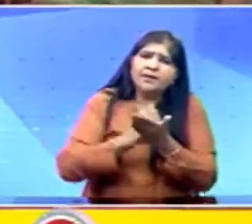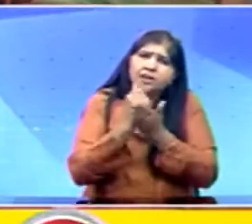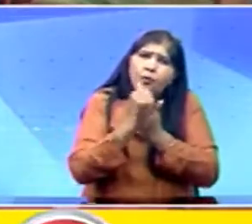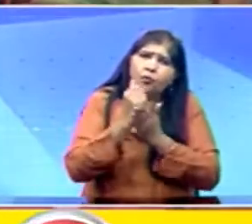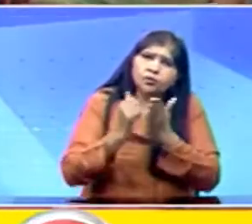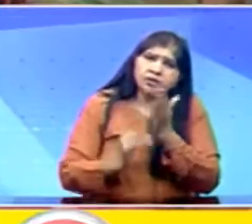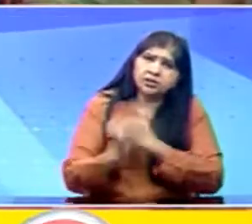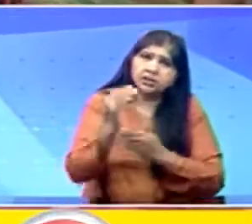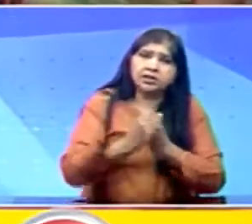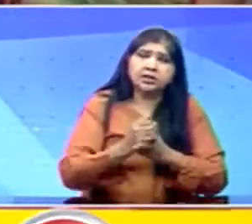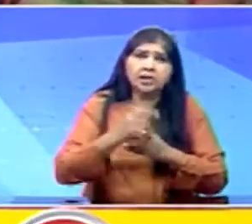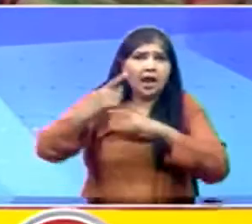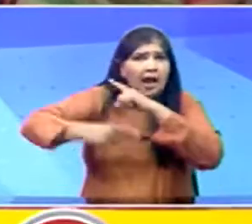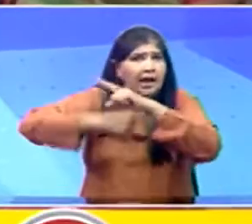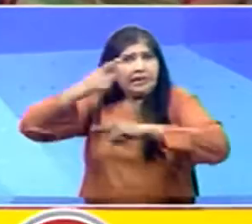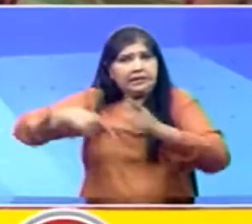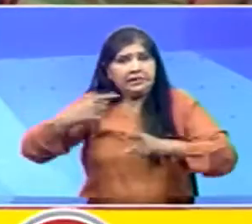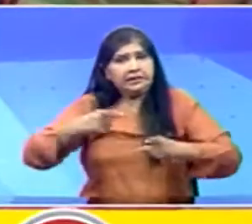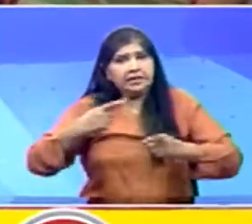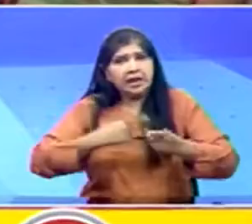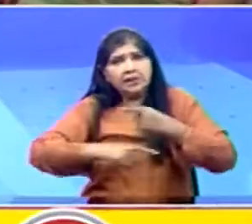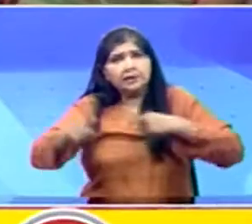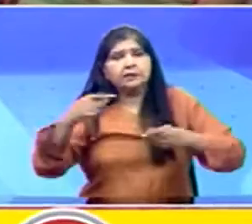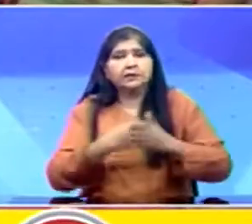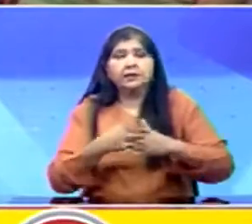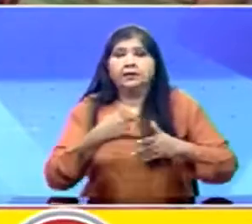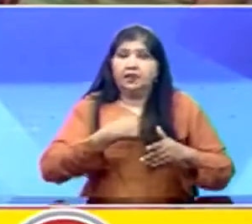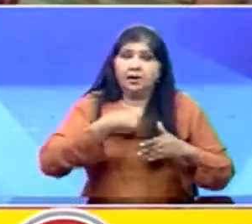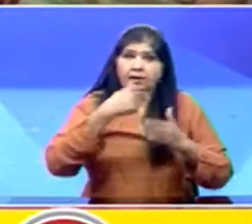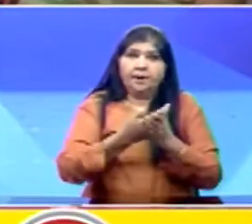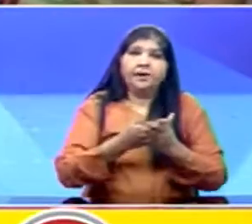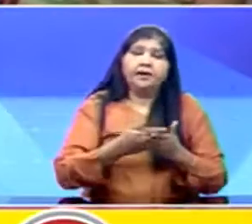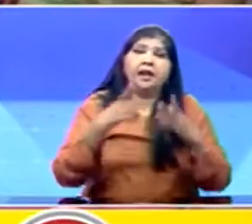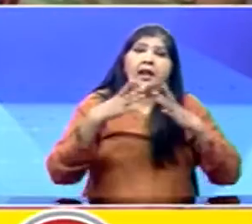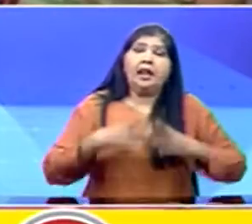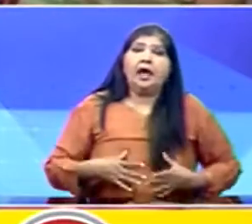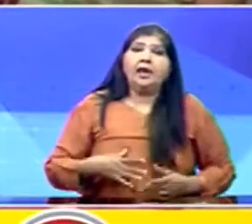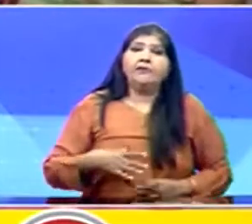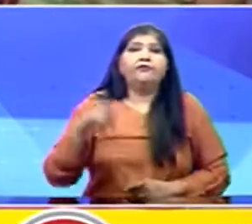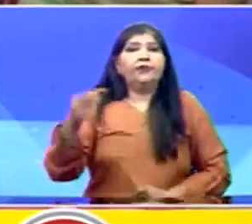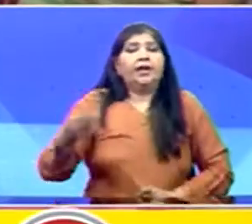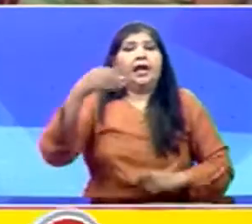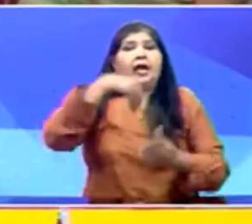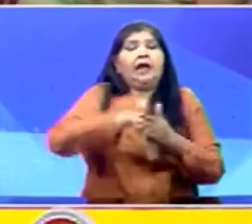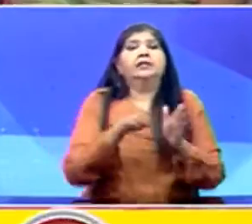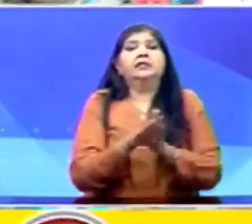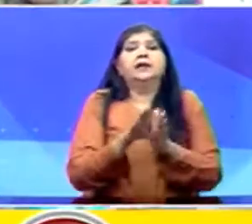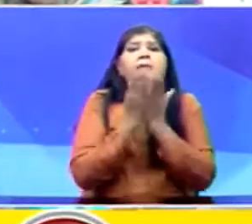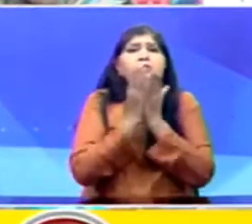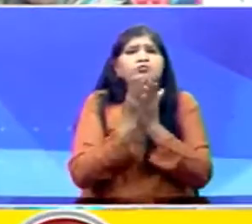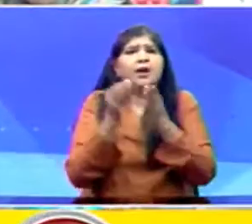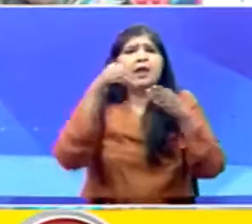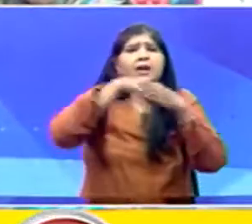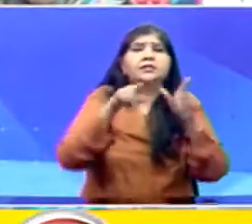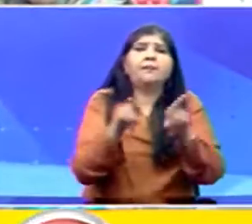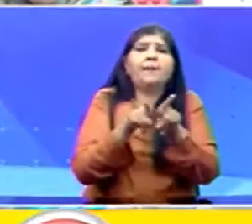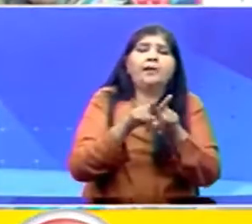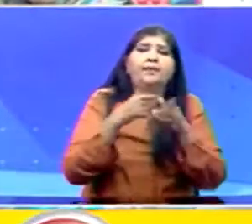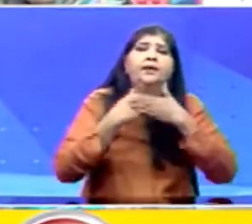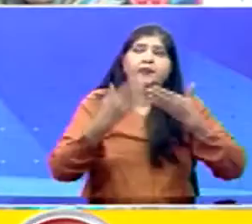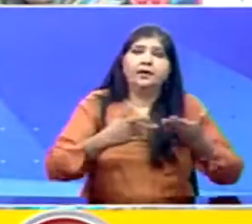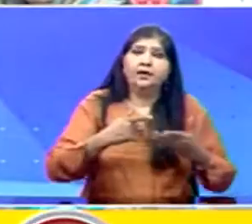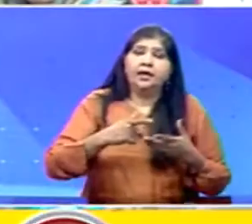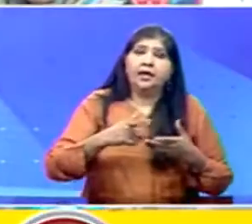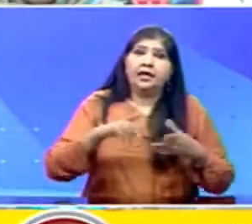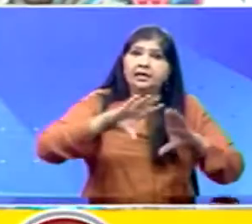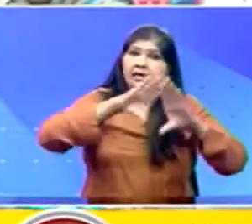गती सिल बने रहना ये हमारे स्वभाव का हिस्सा है एक राष्ट